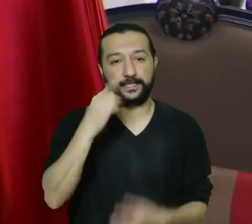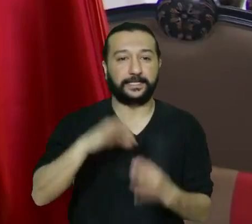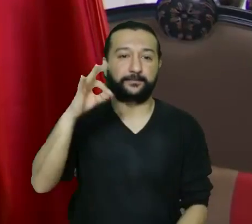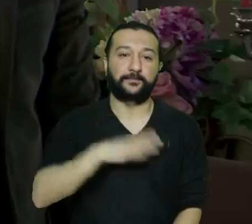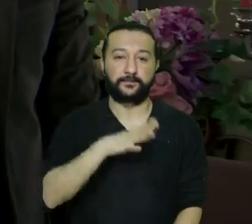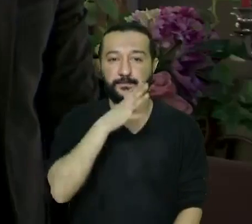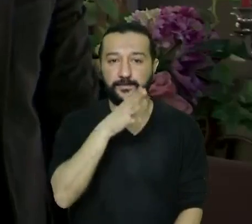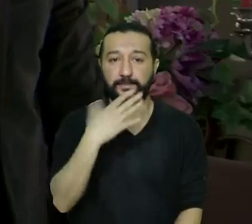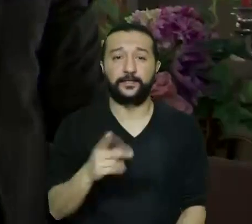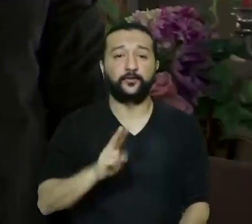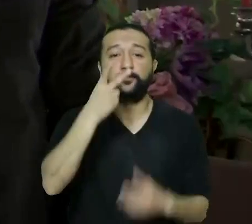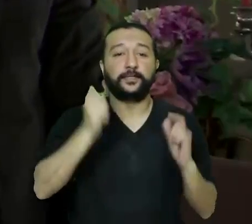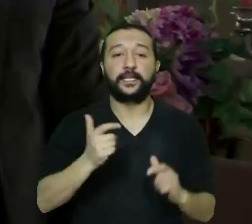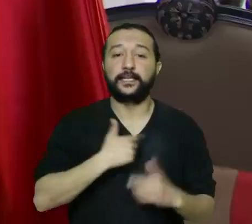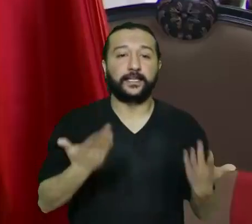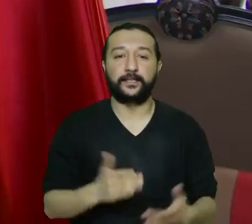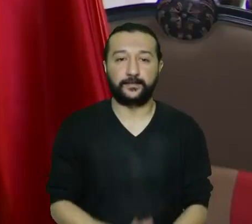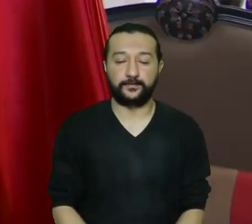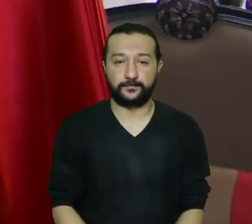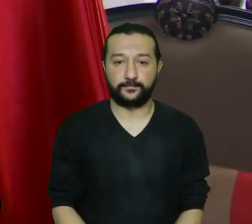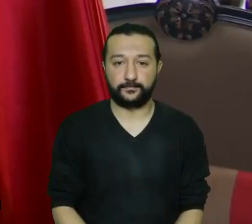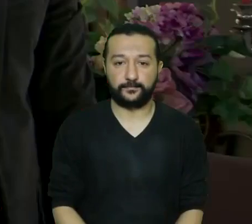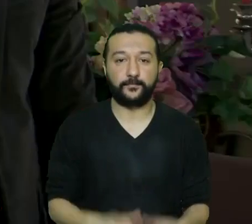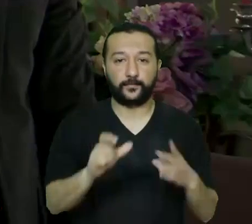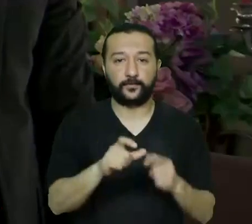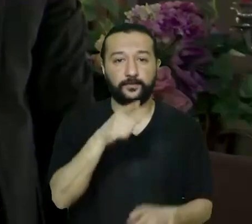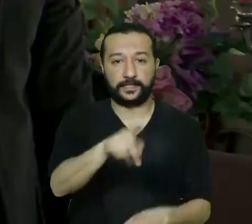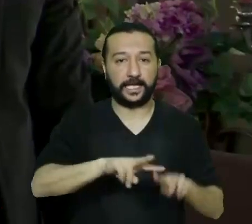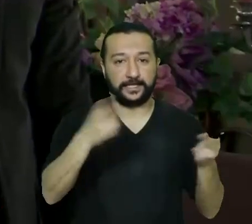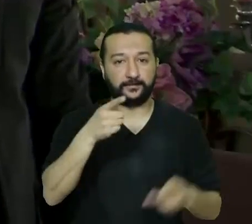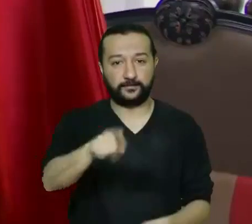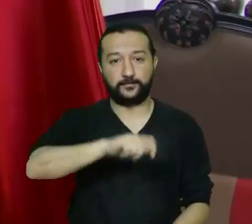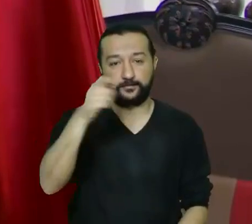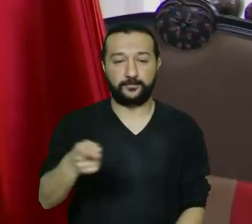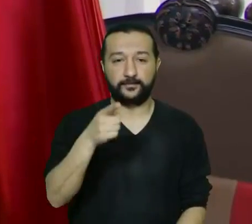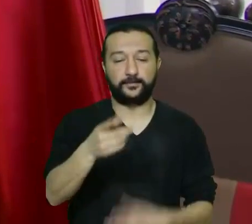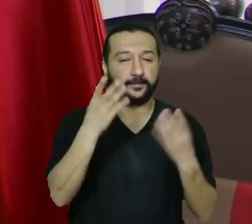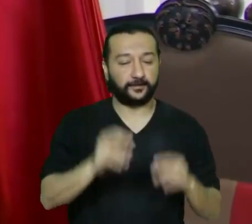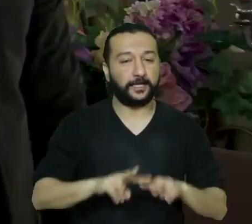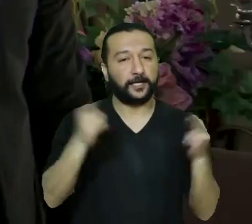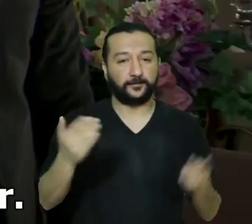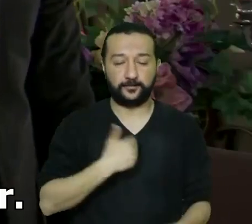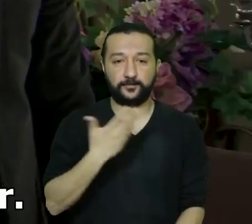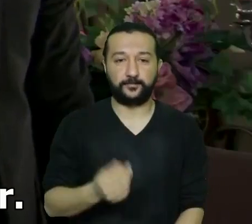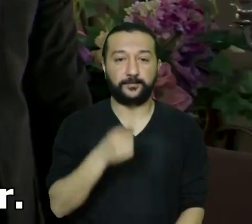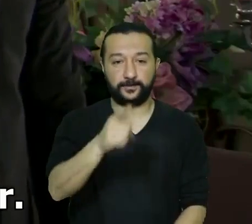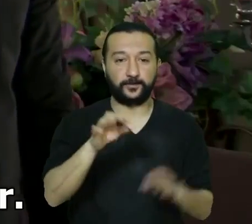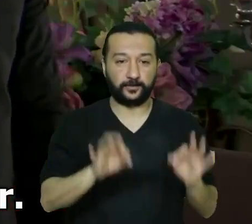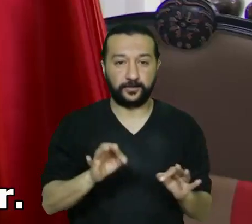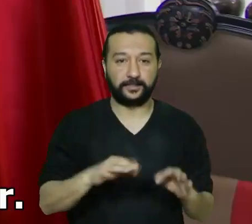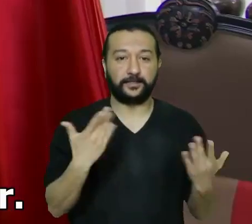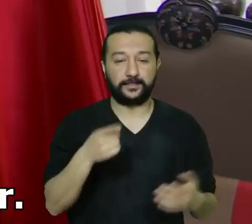tipim yani. Sürprizim ne o zaman? Şükrü, açsana şu örtüyü. Açıyorum efendim. Şu